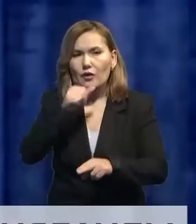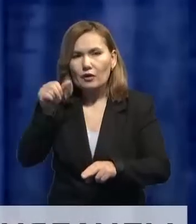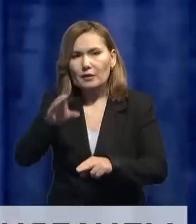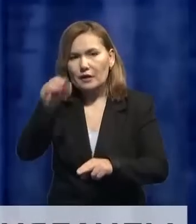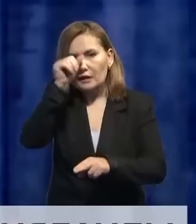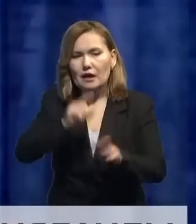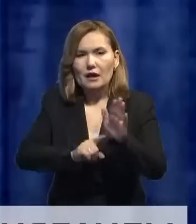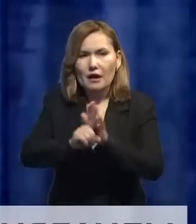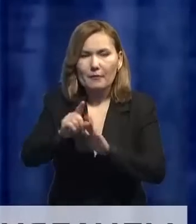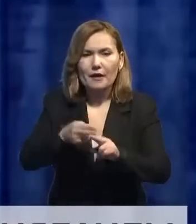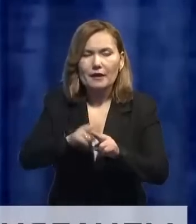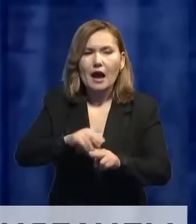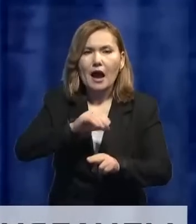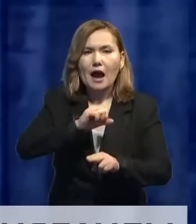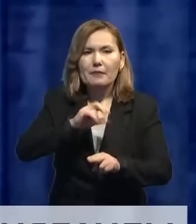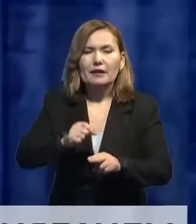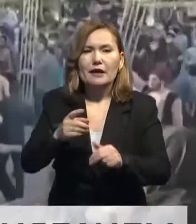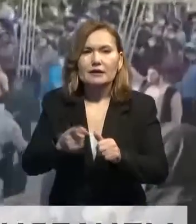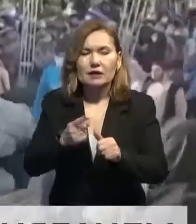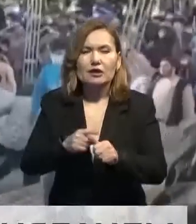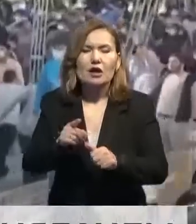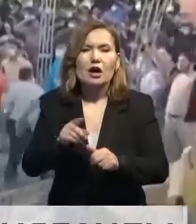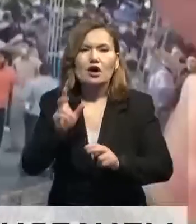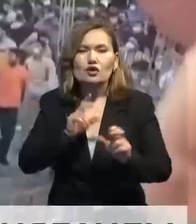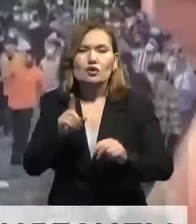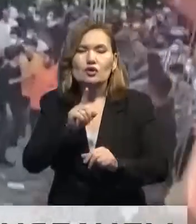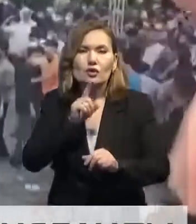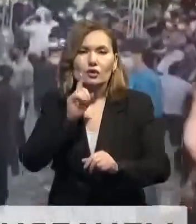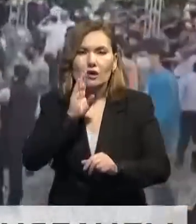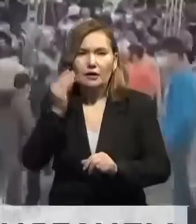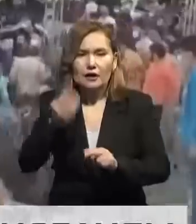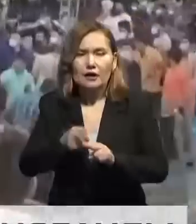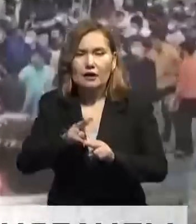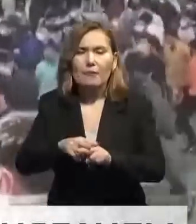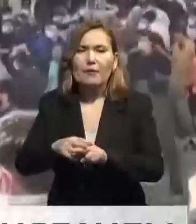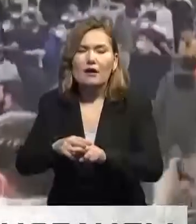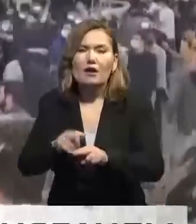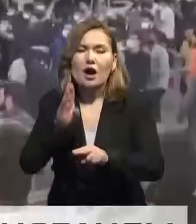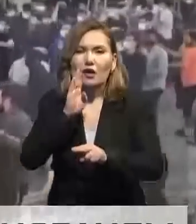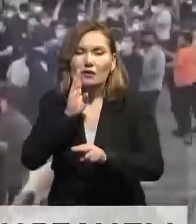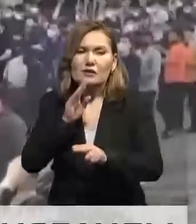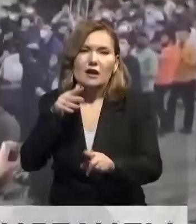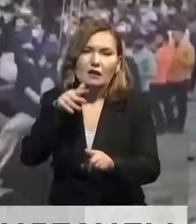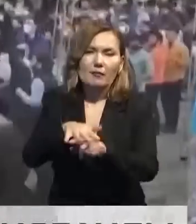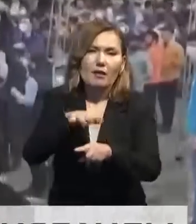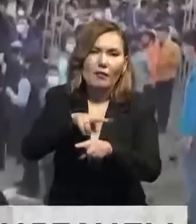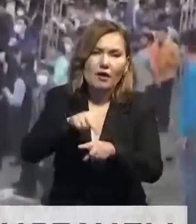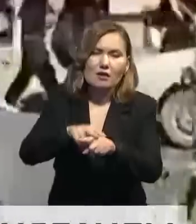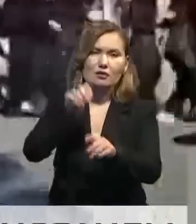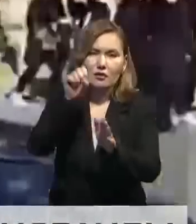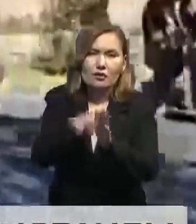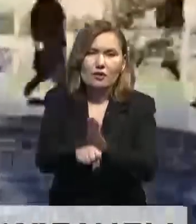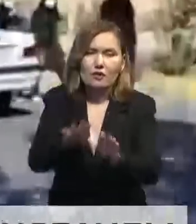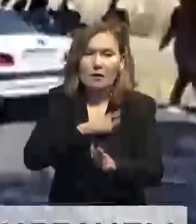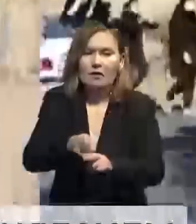еді. Оған Махса Амини есімді студент қыздың әдеп полициясының қолынан қаза табуы түрткі болды. Жаппай